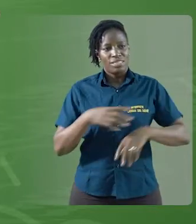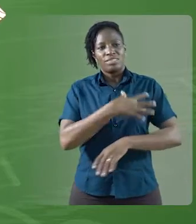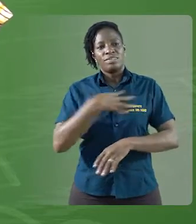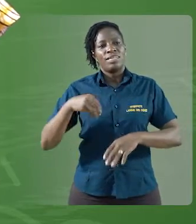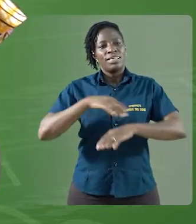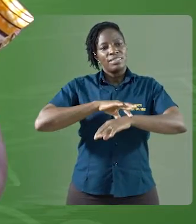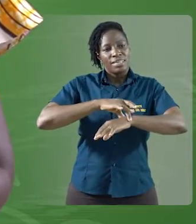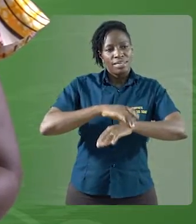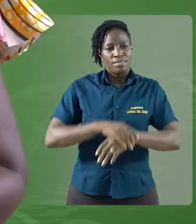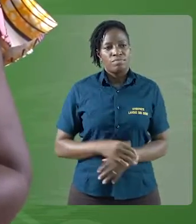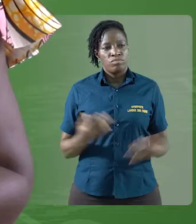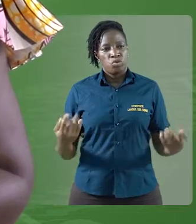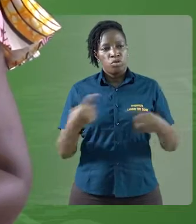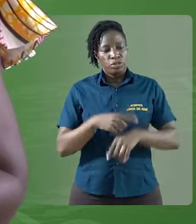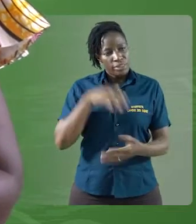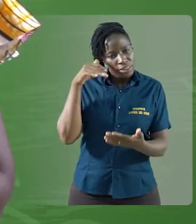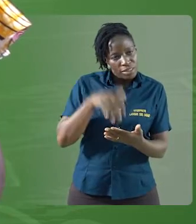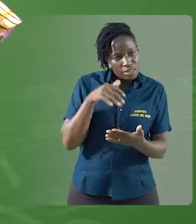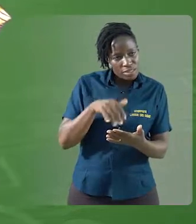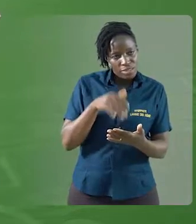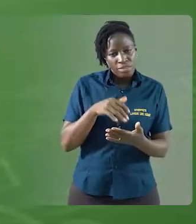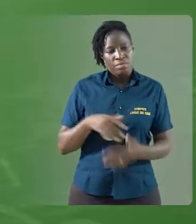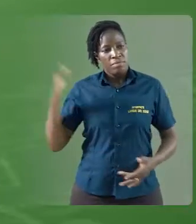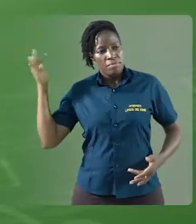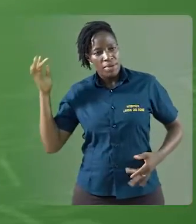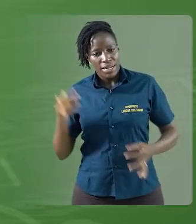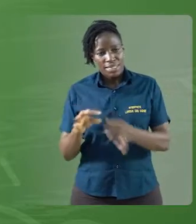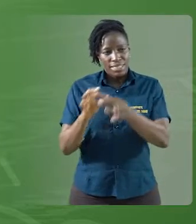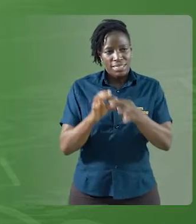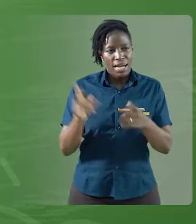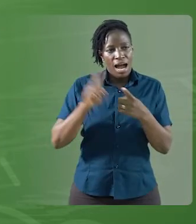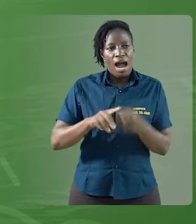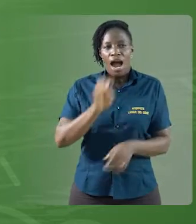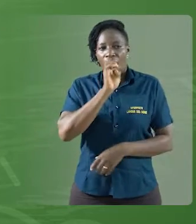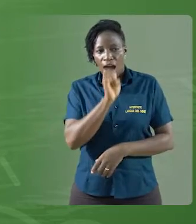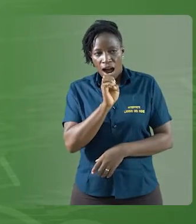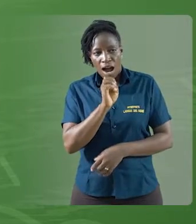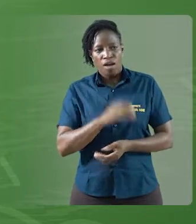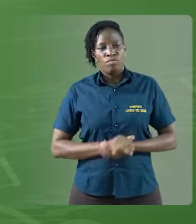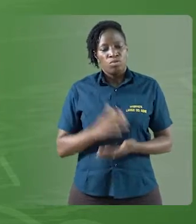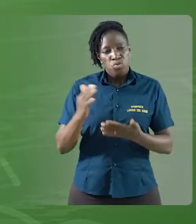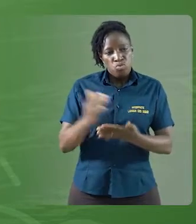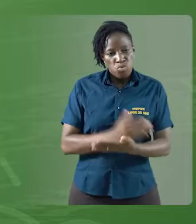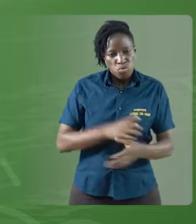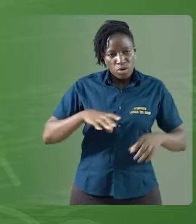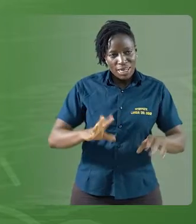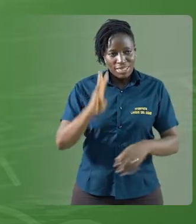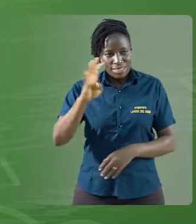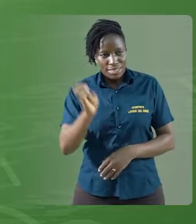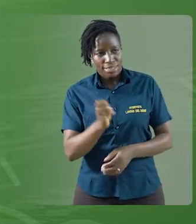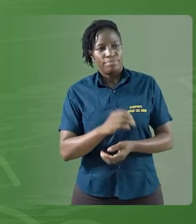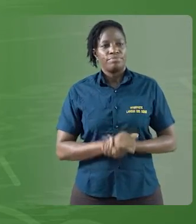terre. Aujourd'hui, nous allons étudier les maladies liées à l'eau, une leçon de la classe de